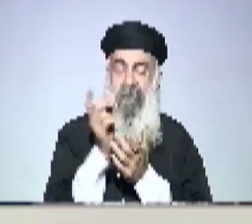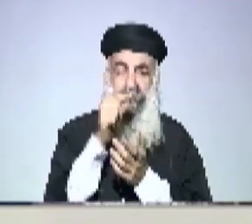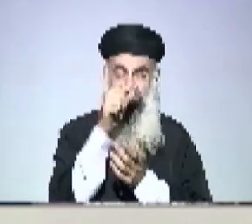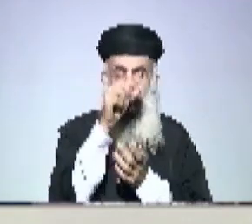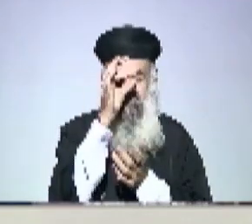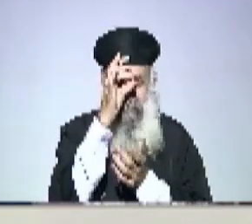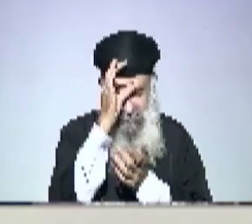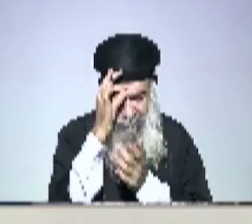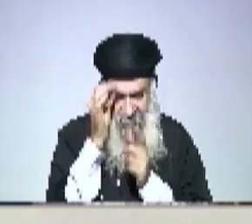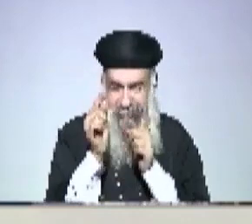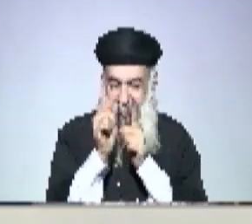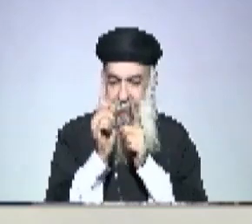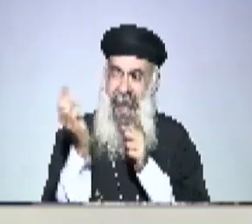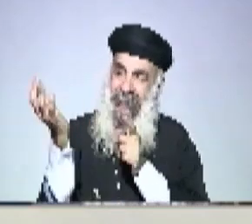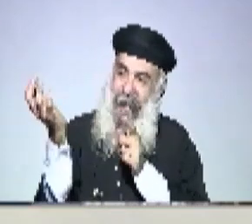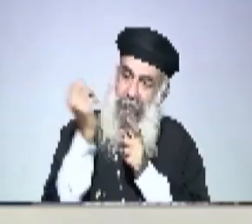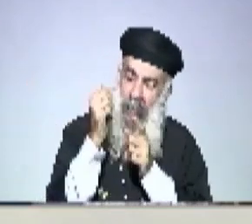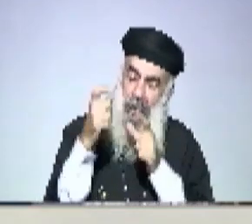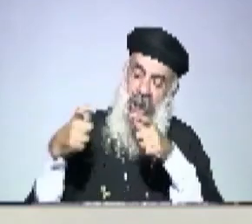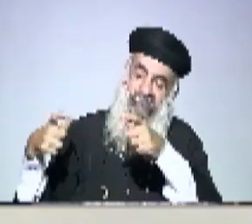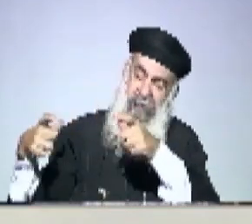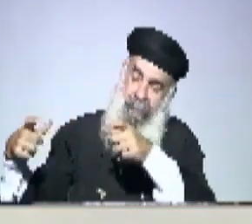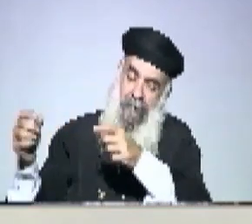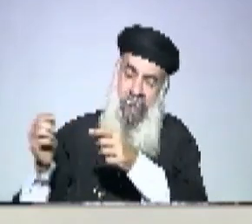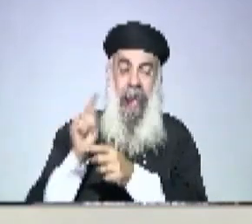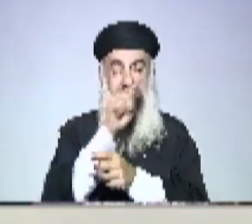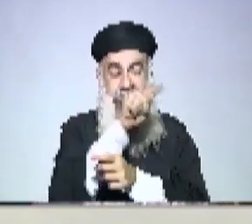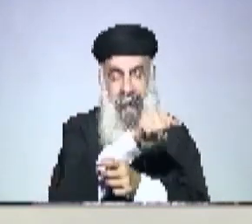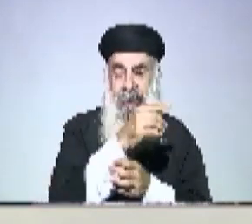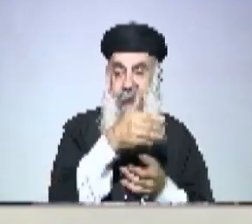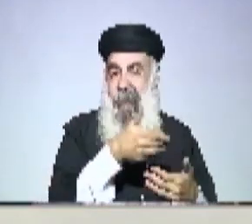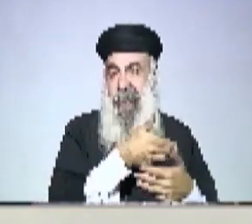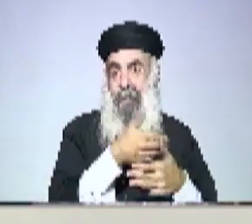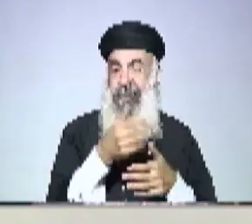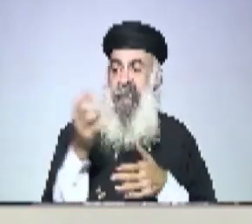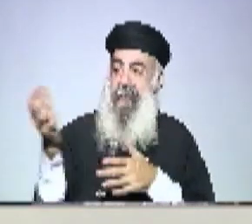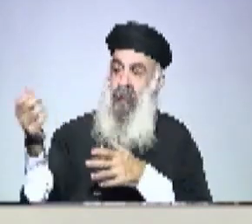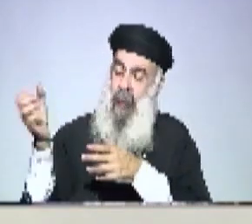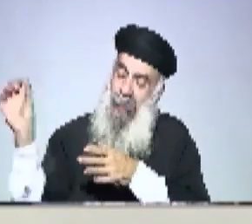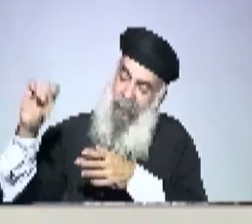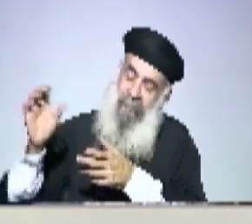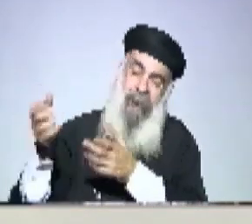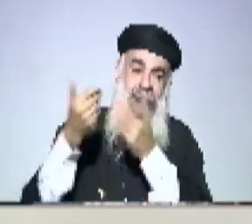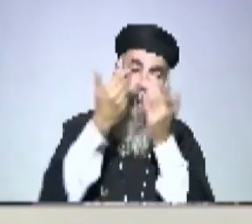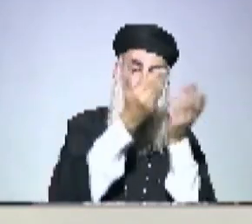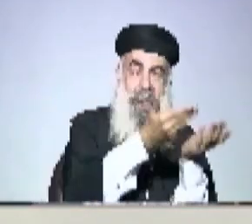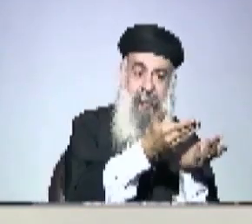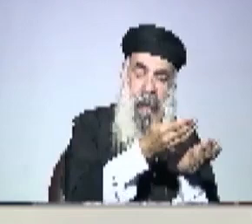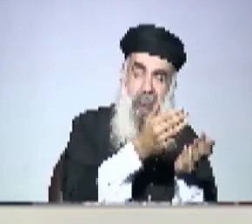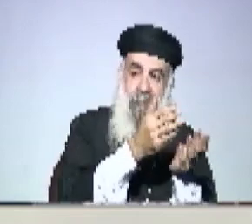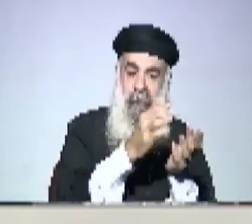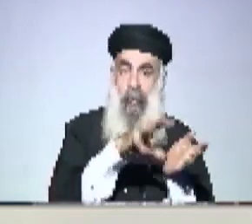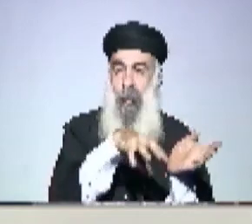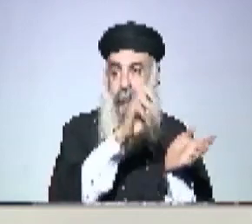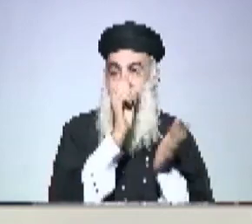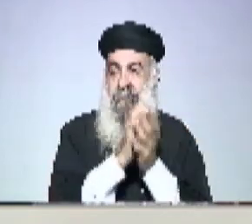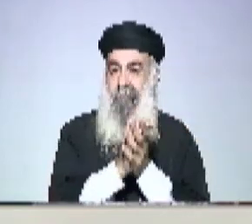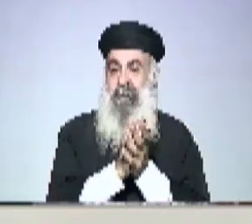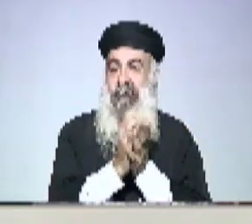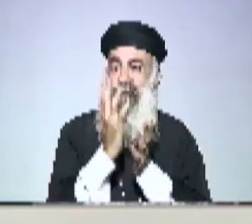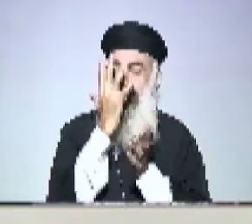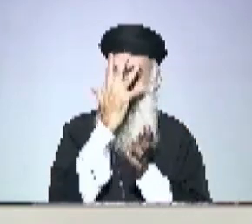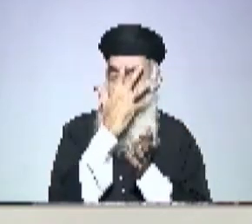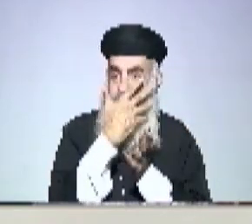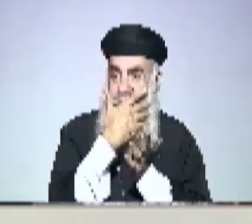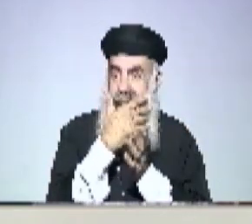لدي جابوا قسط الذهبي على العذراء وكيله المن على مخلصنا فيبقى شبهوا